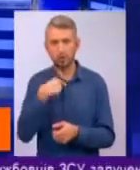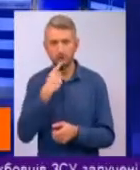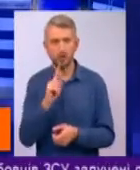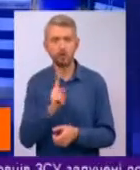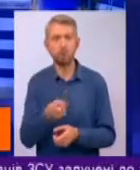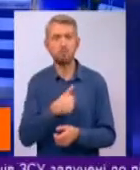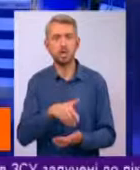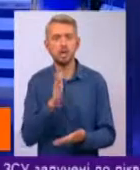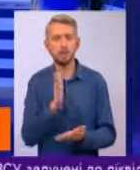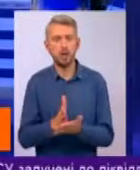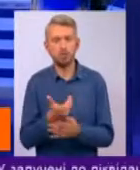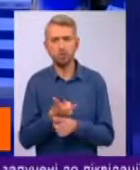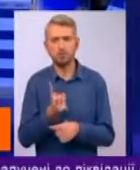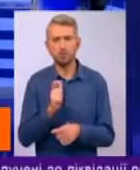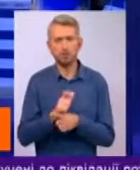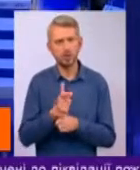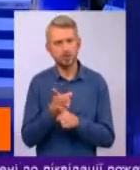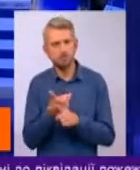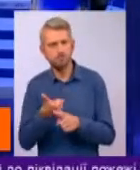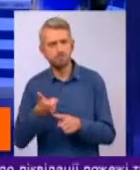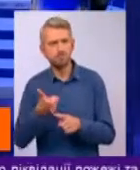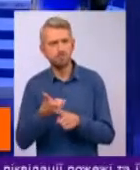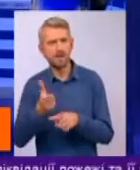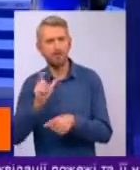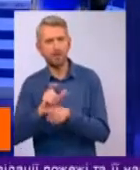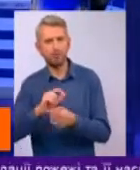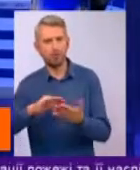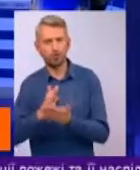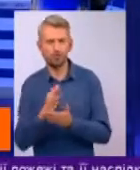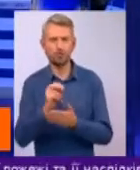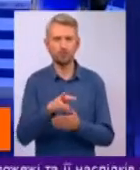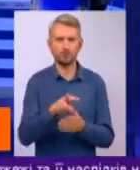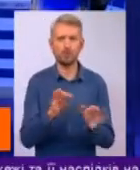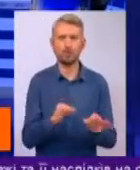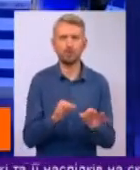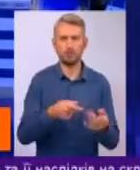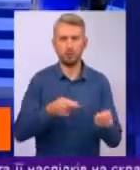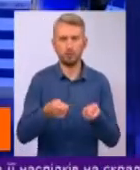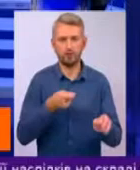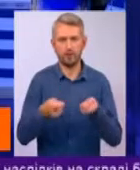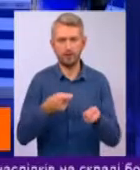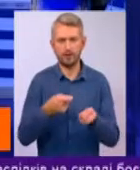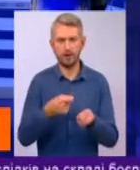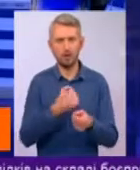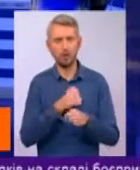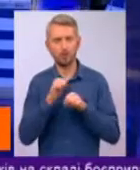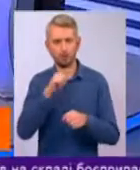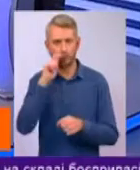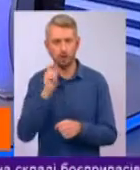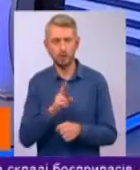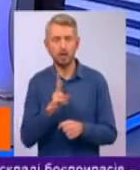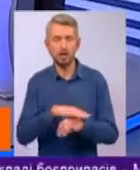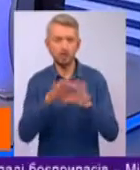маємо надзвичайну перевагу політики над реальністю, над об'єктивністю управління стратегією оборони країни, як і в